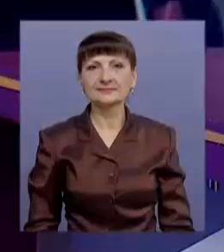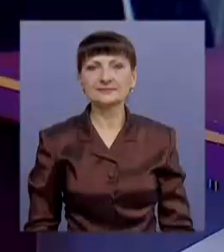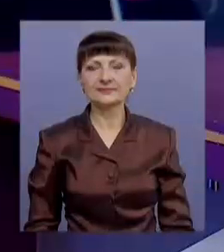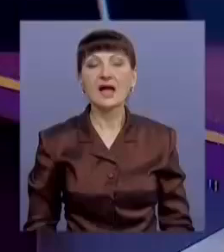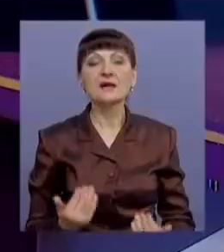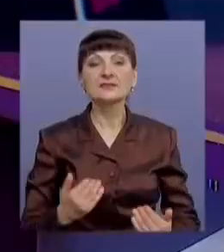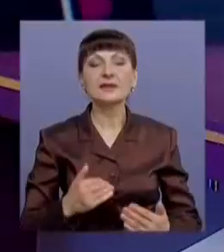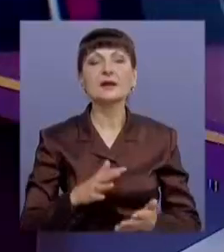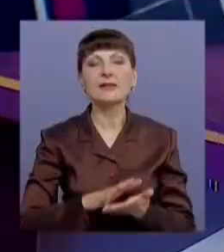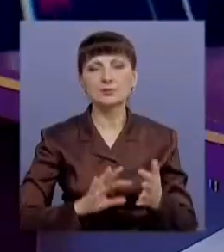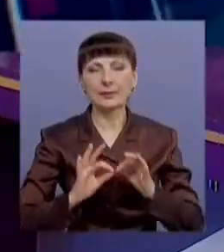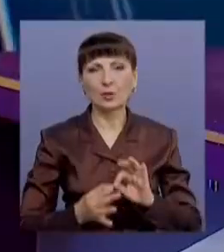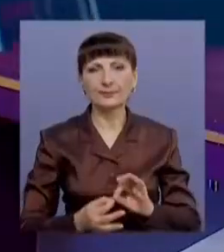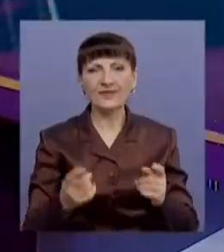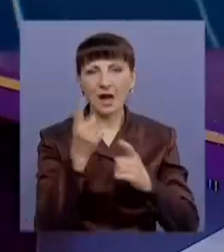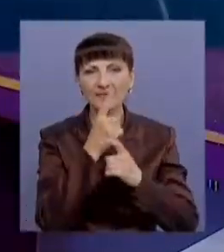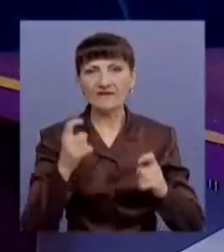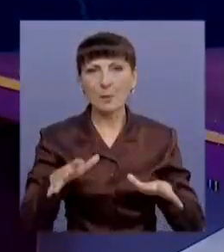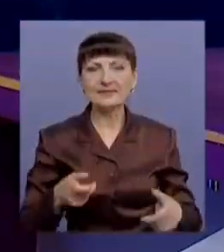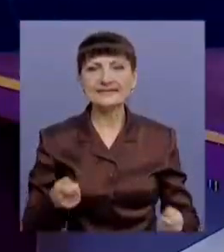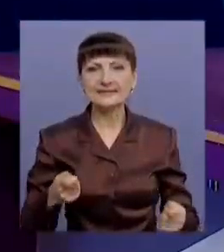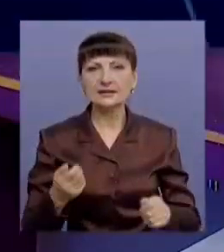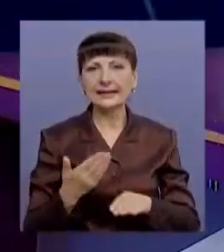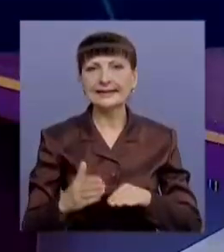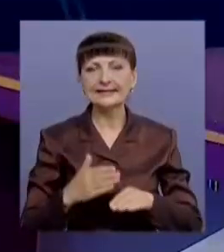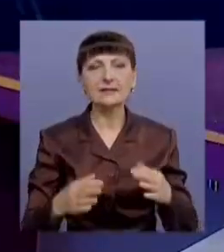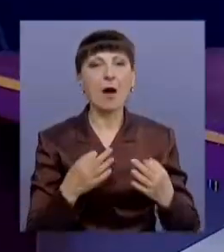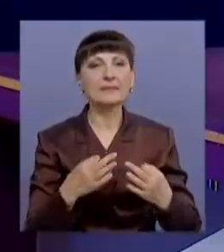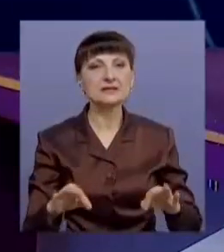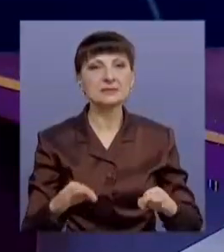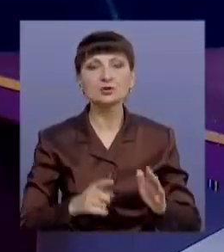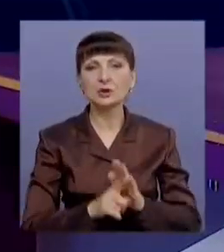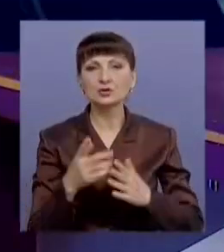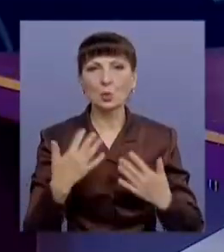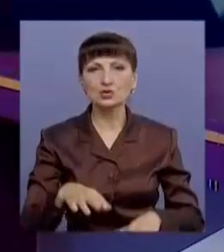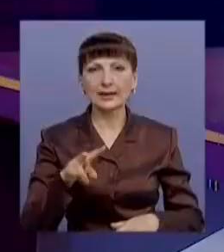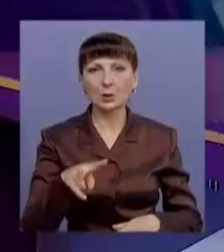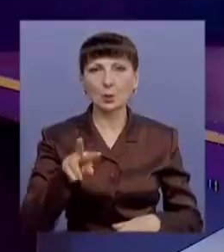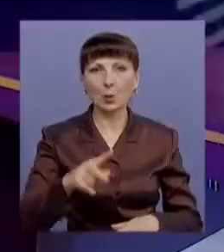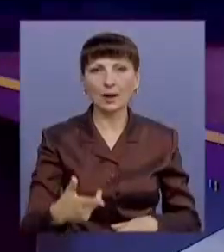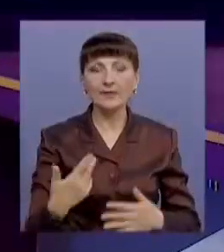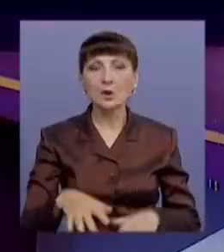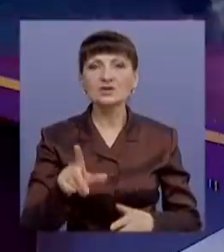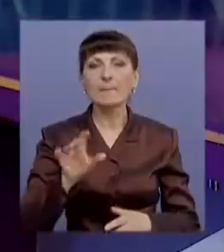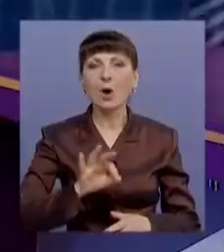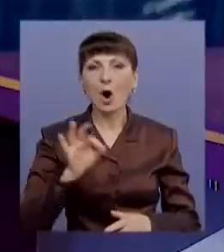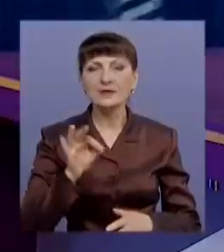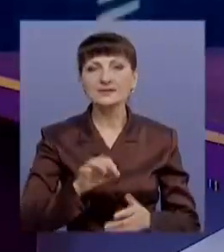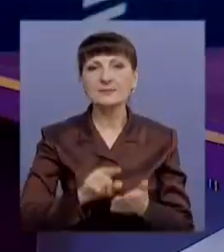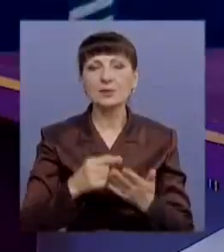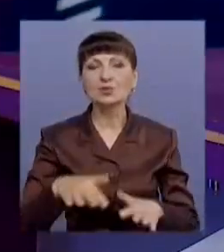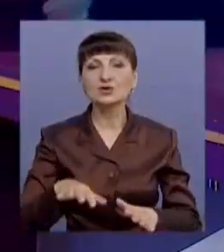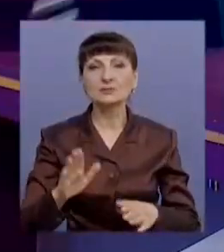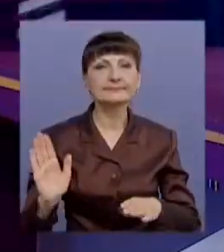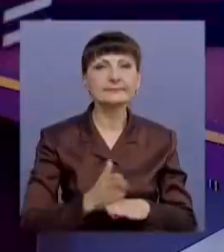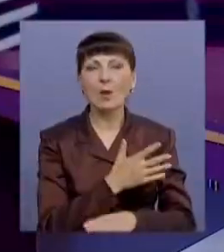А теперь обо всем детально. Объявленная президентом кредитная амнистия начнется уже с июля. Пени и штрафы планируют списать